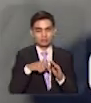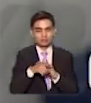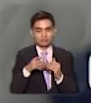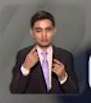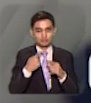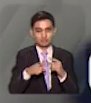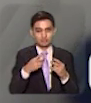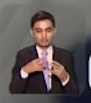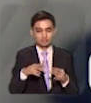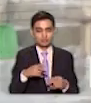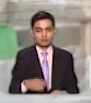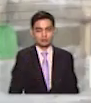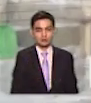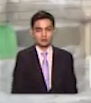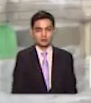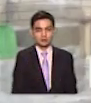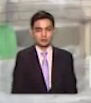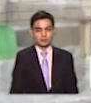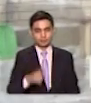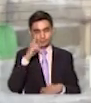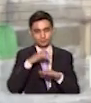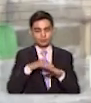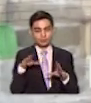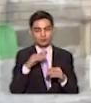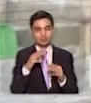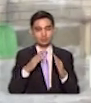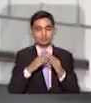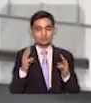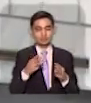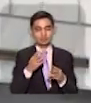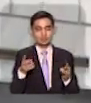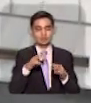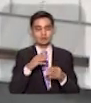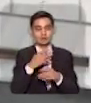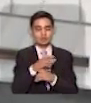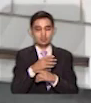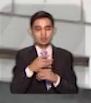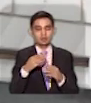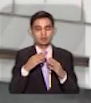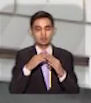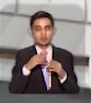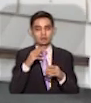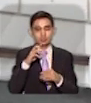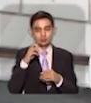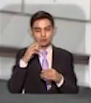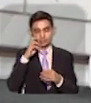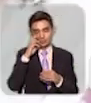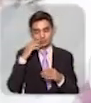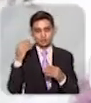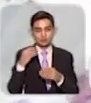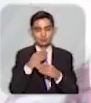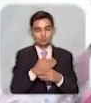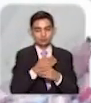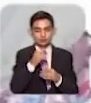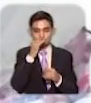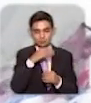ештеңе сұрамаймын. Ал әкімдіктегілер баспаналары өртеніп далада қалған көпбалалы отбасына бюджеттен көмек көрсетілмейді деп отыр.